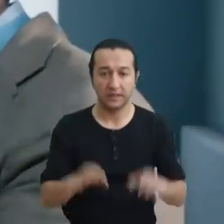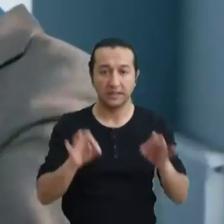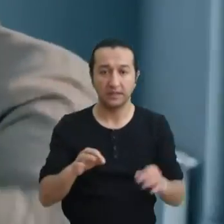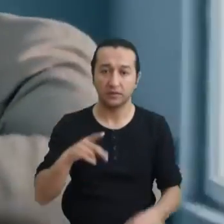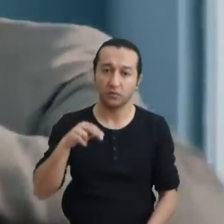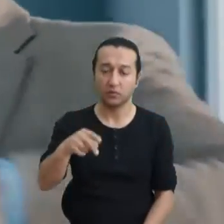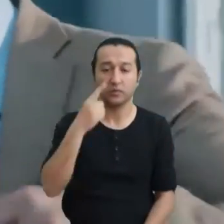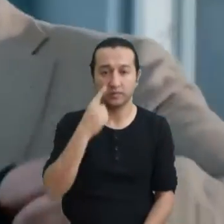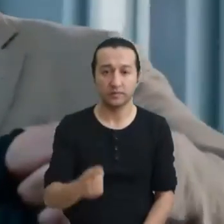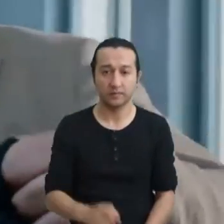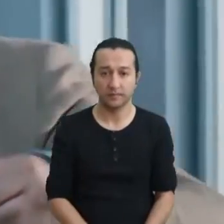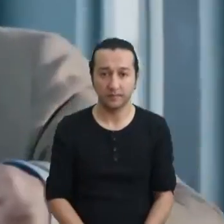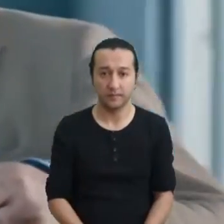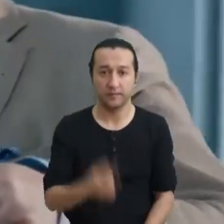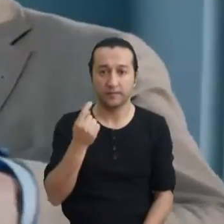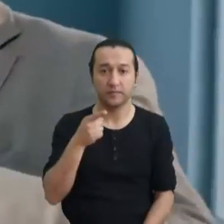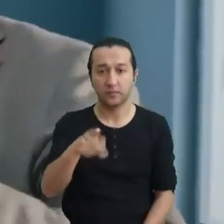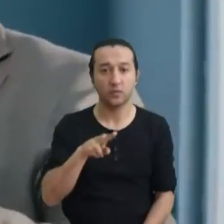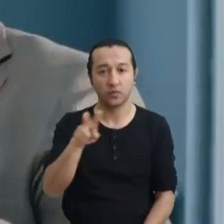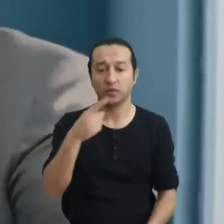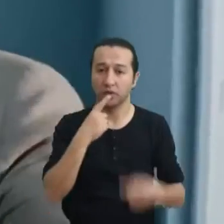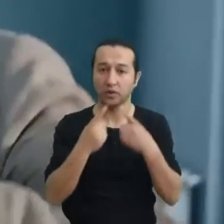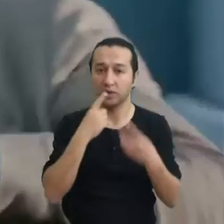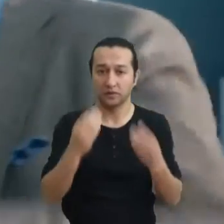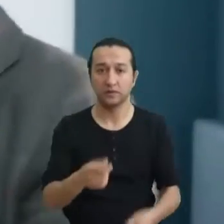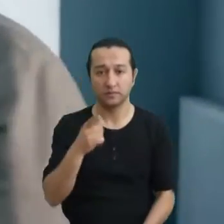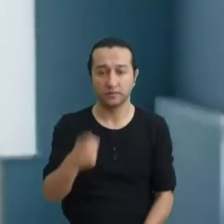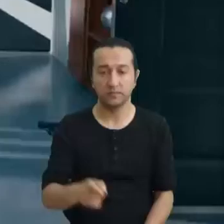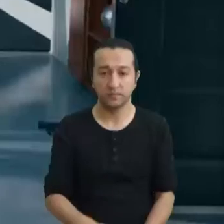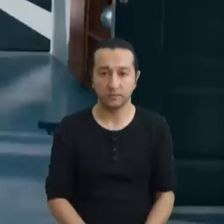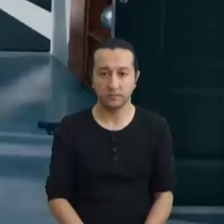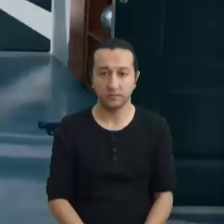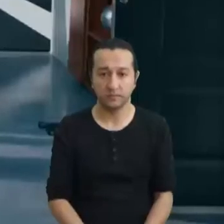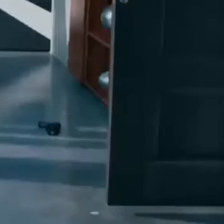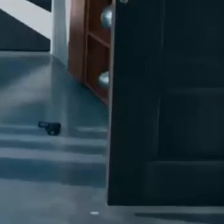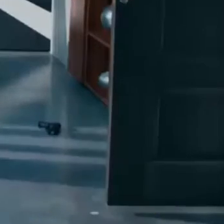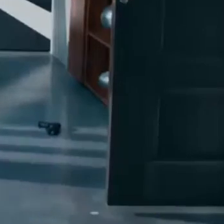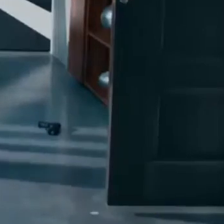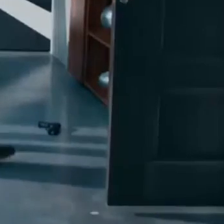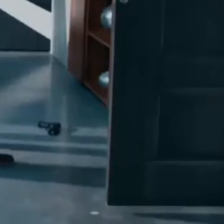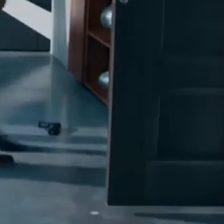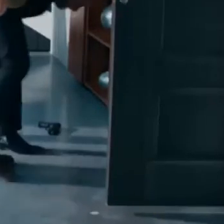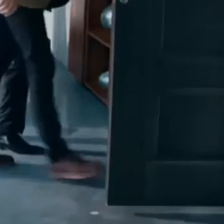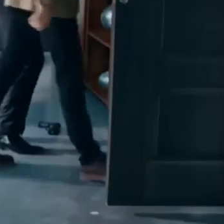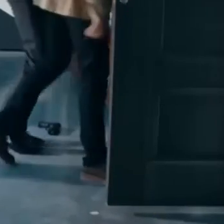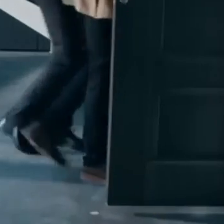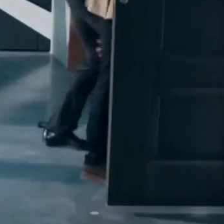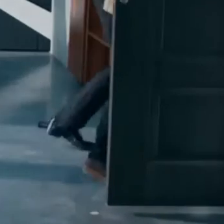Şimdi yürü bakalım. Biraz da yolda konuşalım. Sanki tasmasını tutar gibi ensesinden tutuyor.